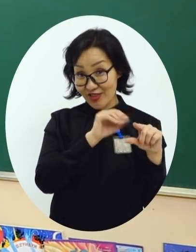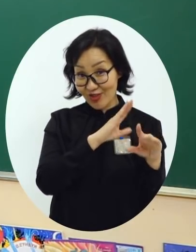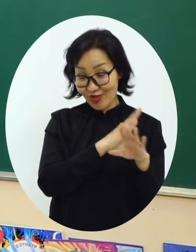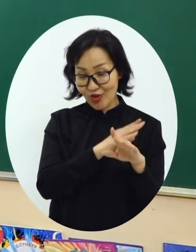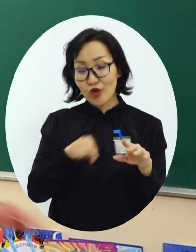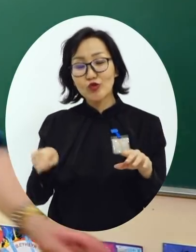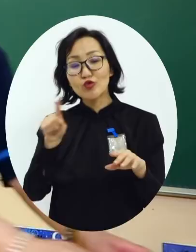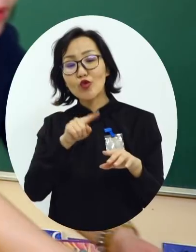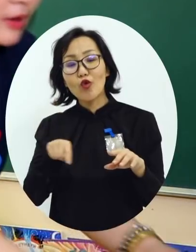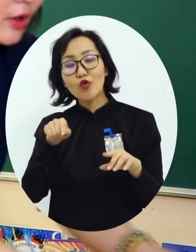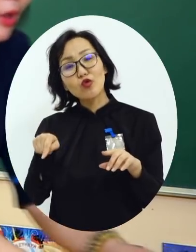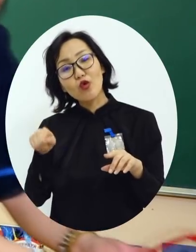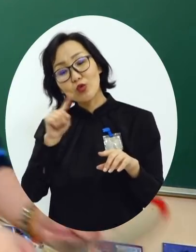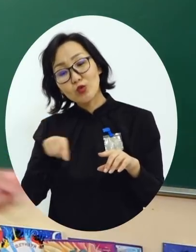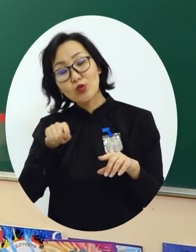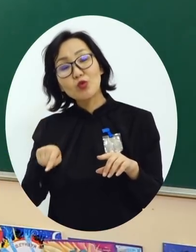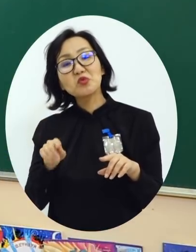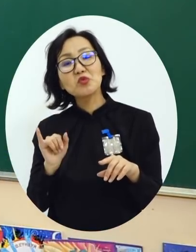За, тэгвэл